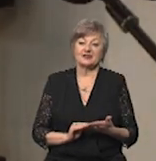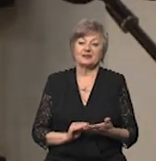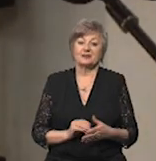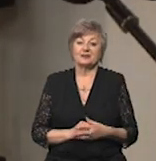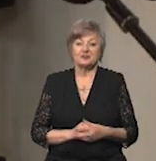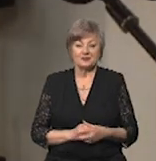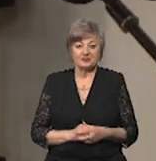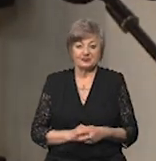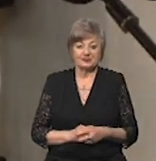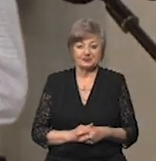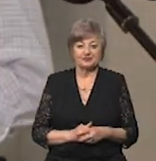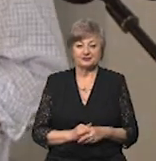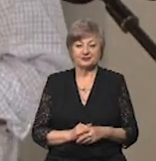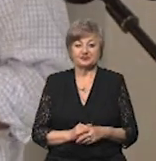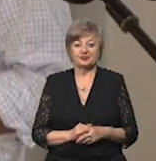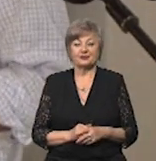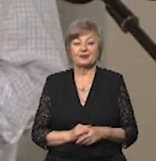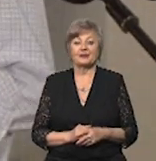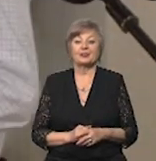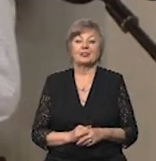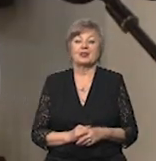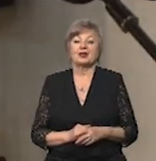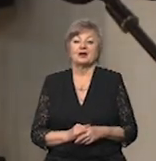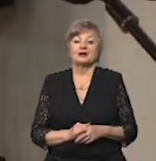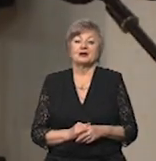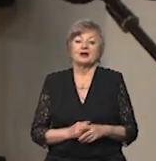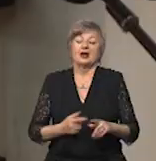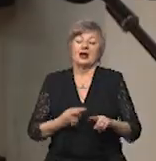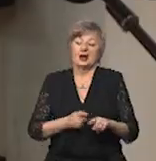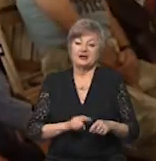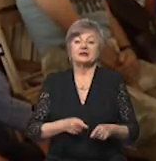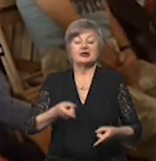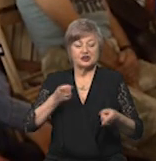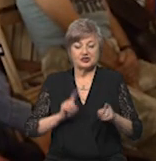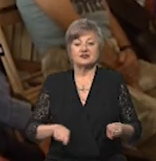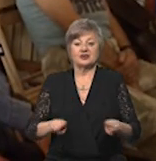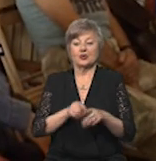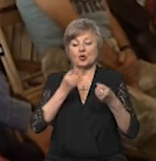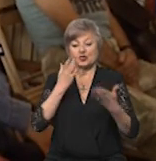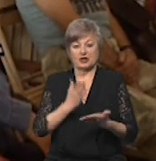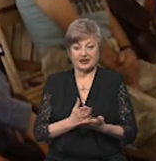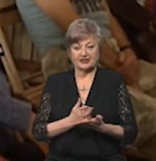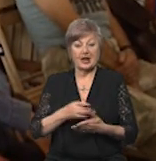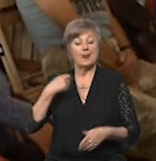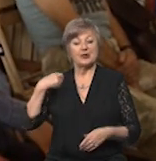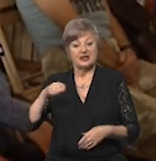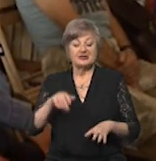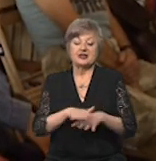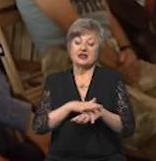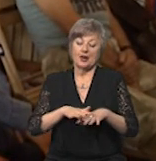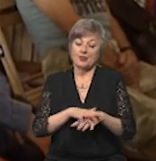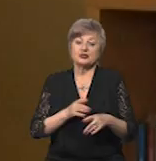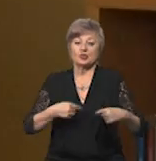я сказав». І це насправді так воно і є. Президент громадської організації